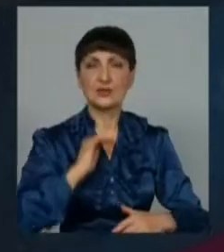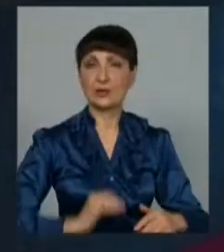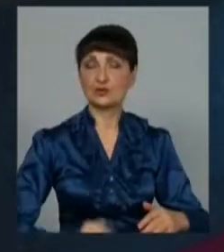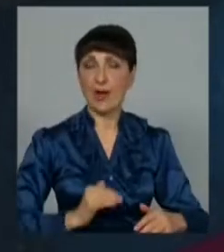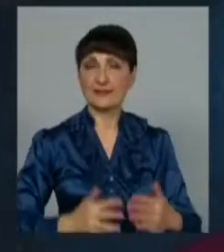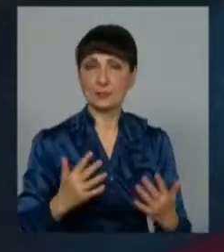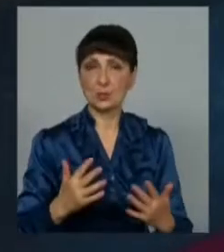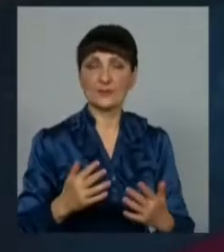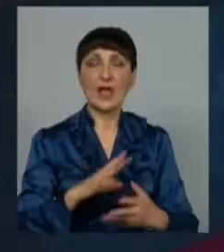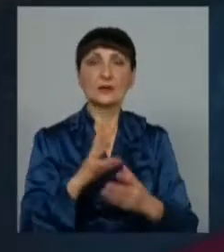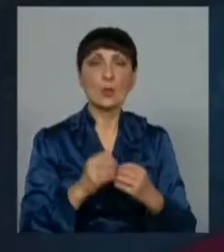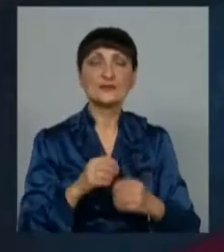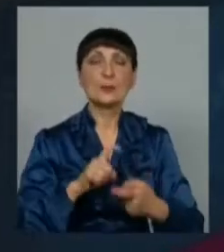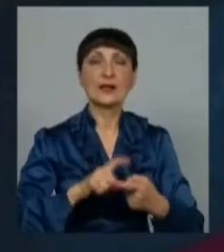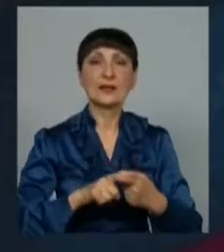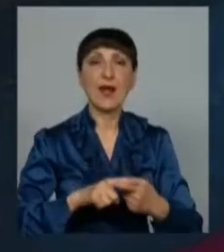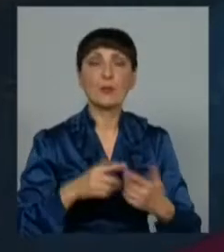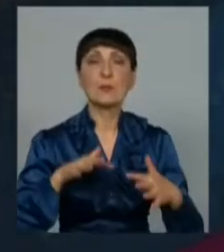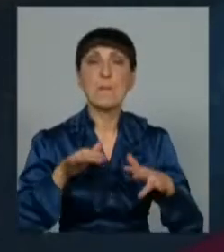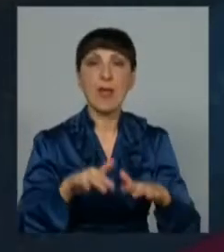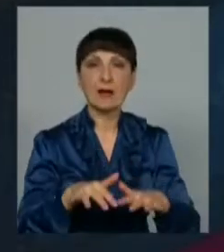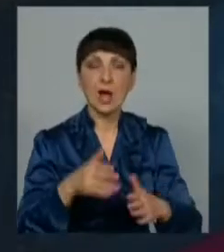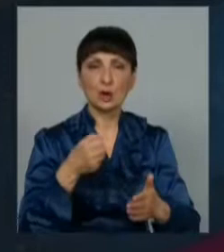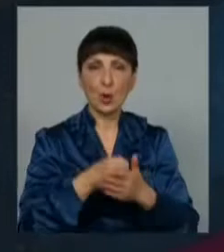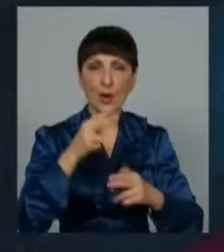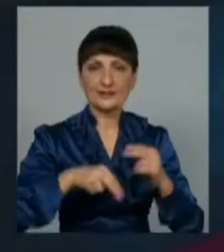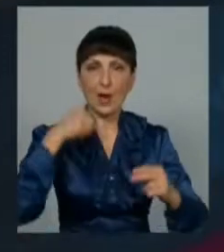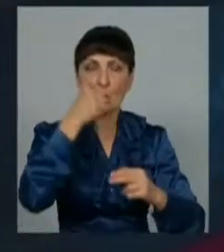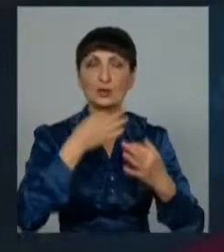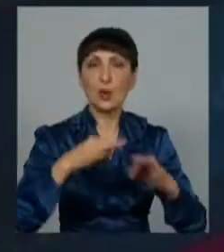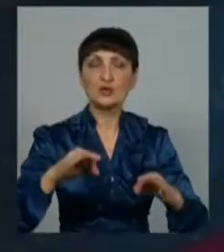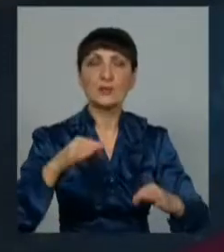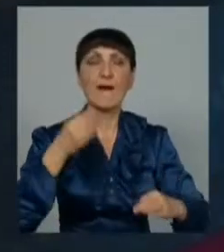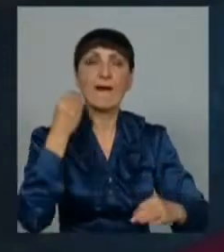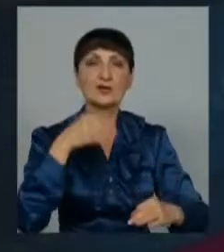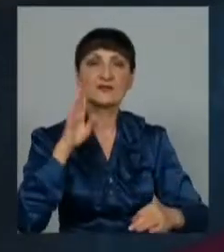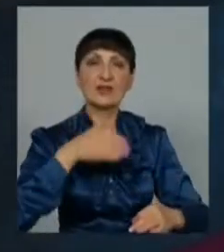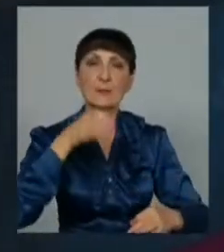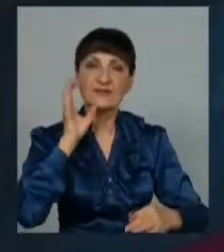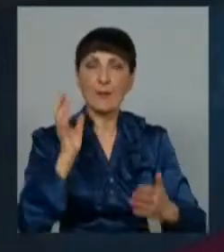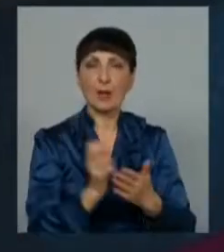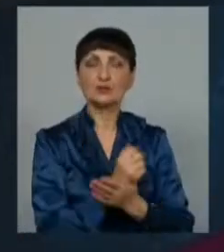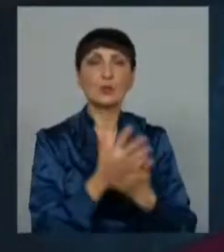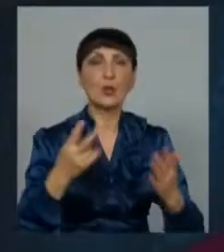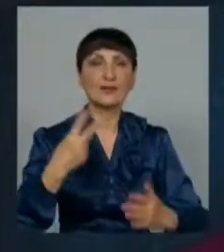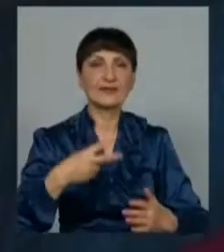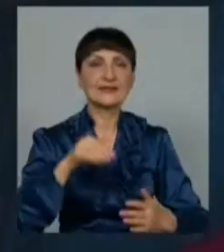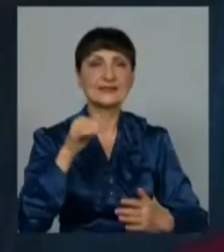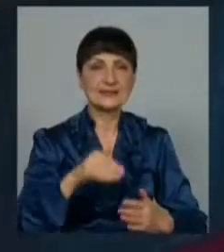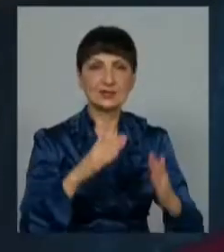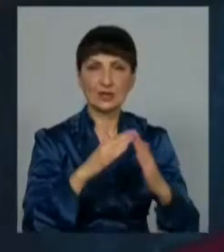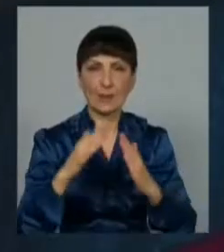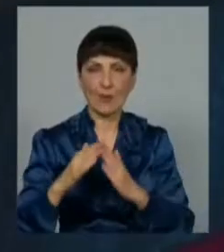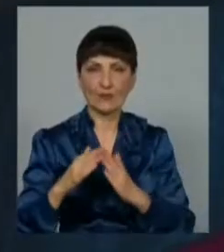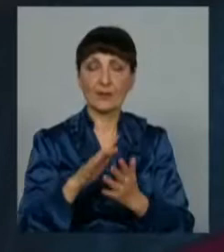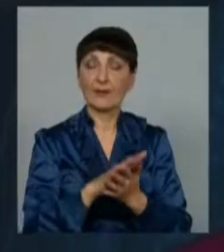руках. Таким образом, благодаря предпринимаемым мерам, до конца года доступ к качественной питьевой воде получат больше 20 тысяч домов.